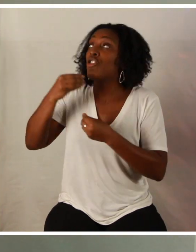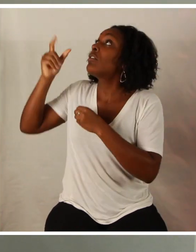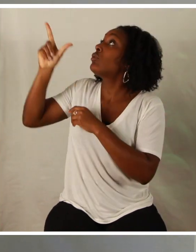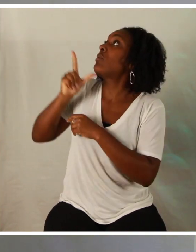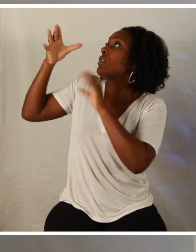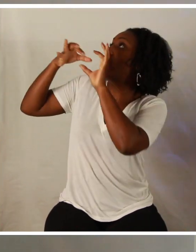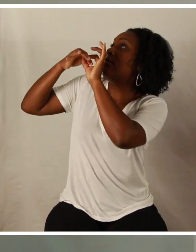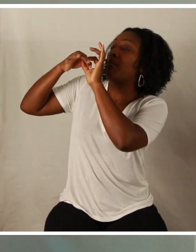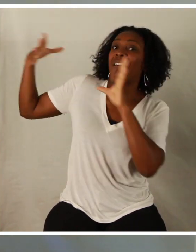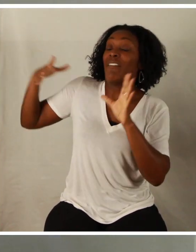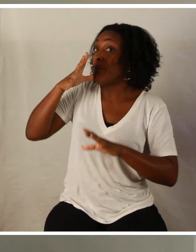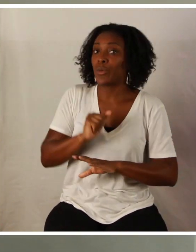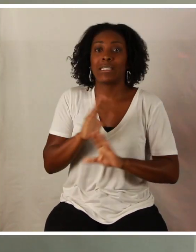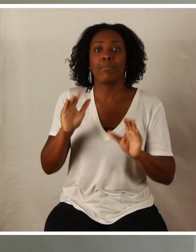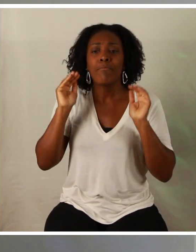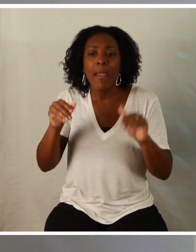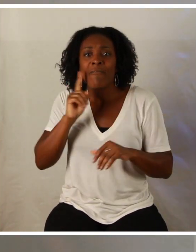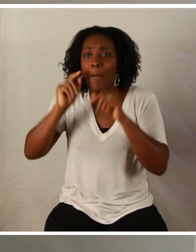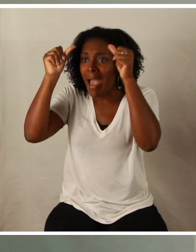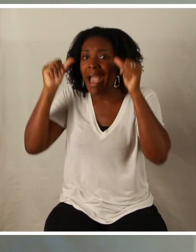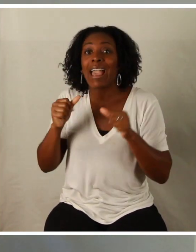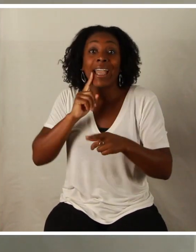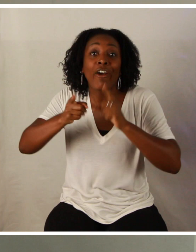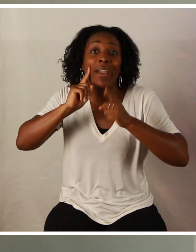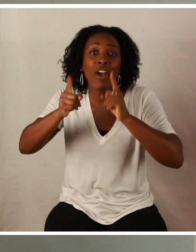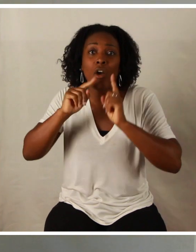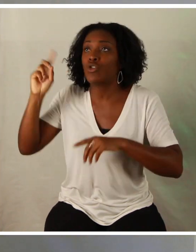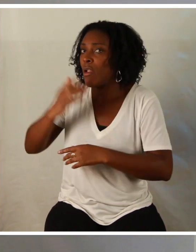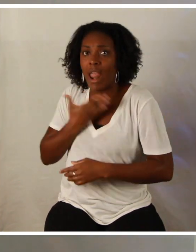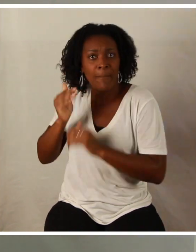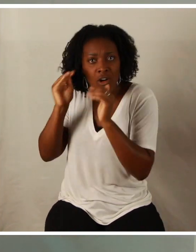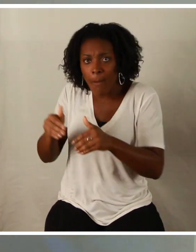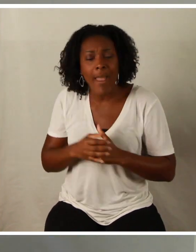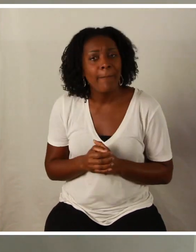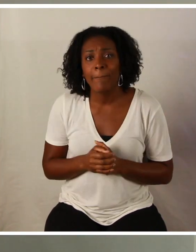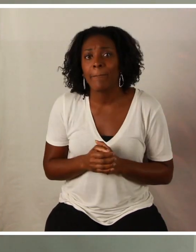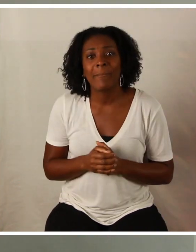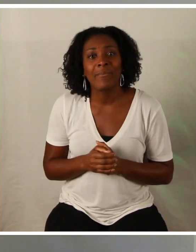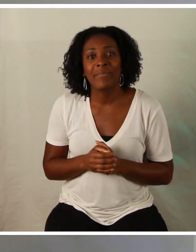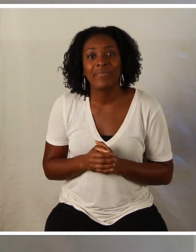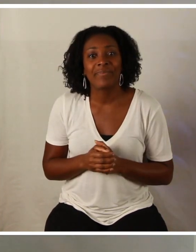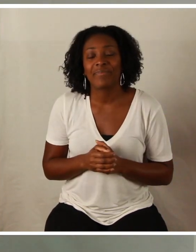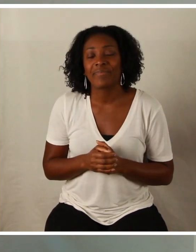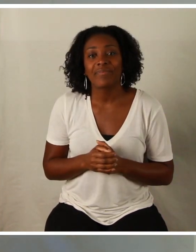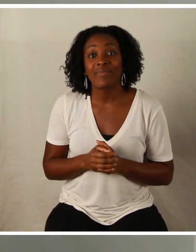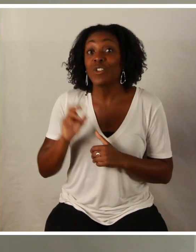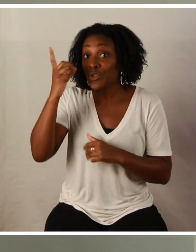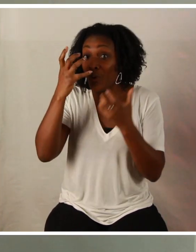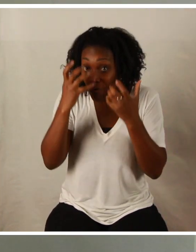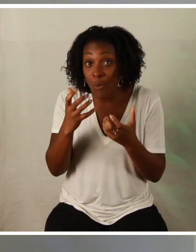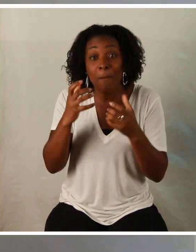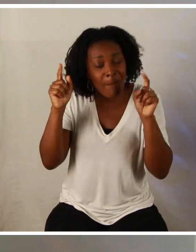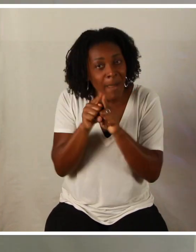l'amour de Dieu. Agar, même si elle avait fait des erreurs, rien ne l'avait séparé de l'amour de Dieu pour sa vie. Et